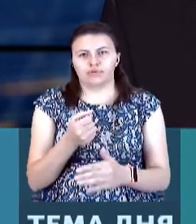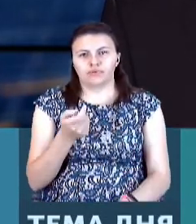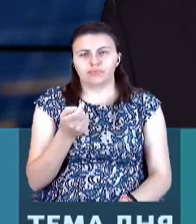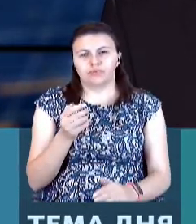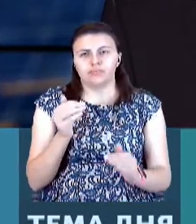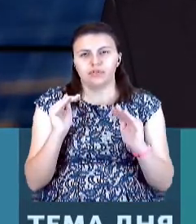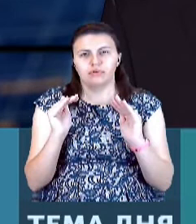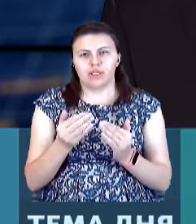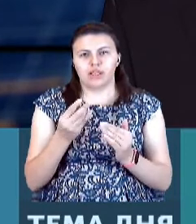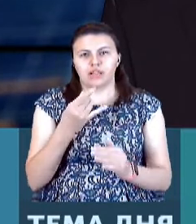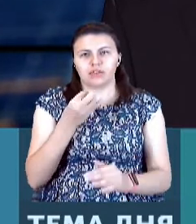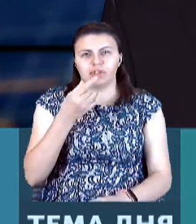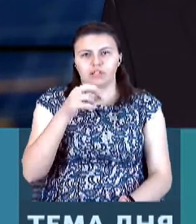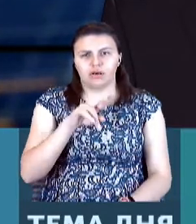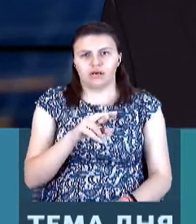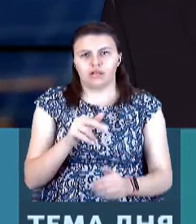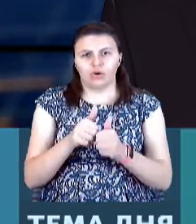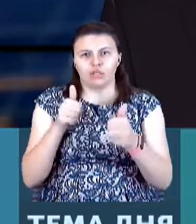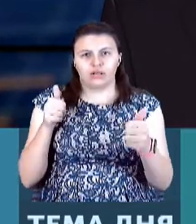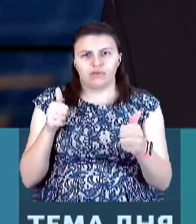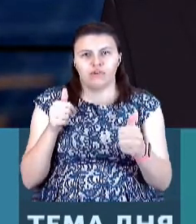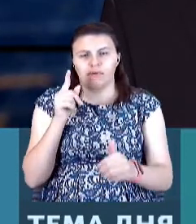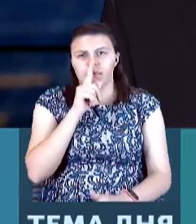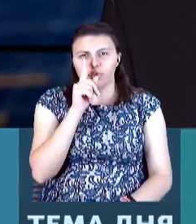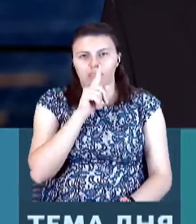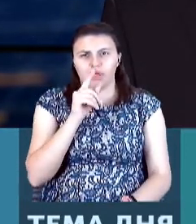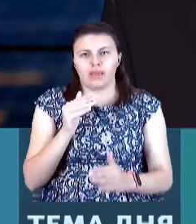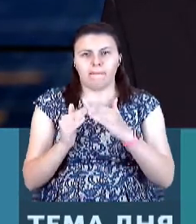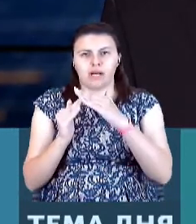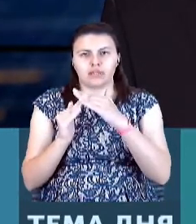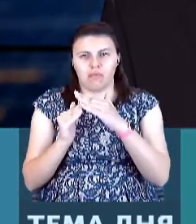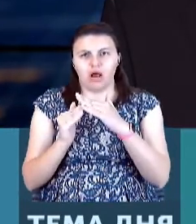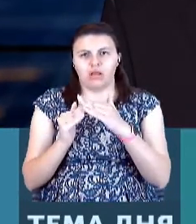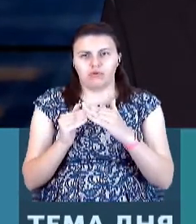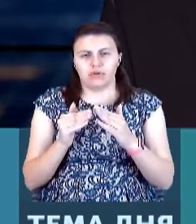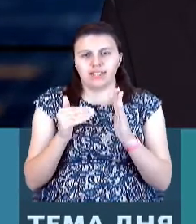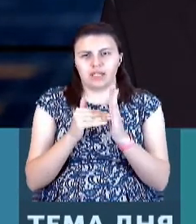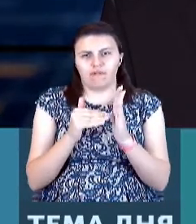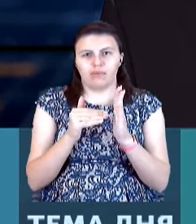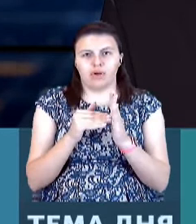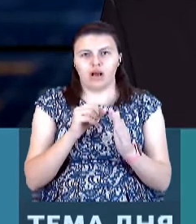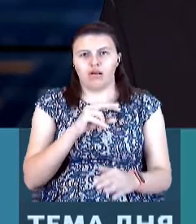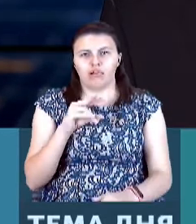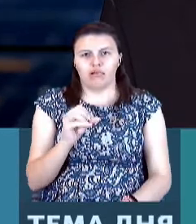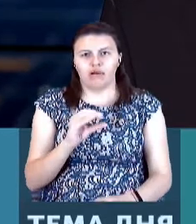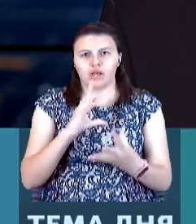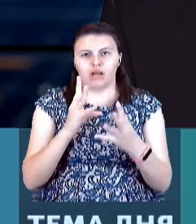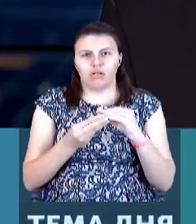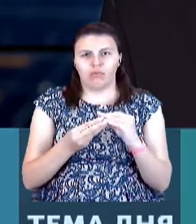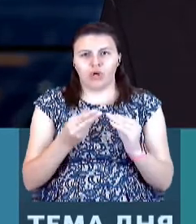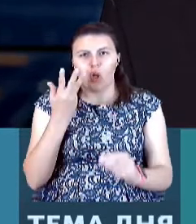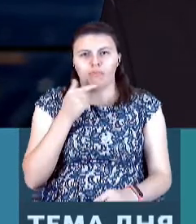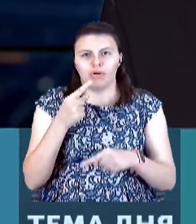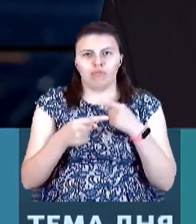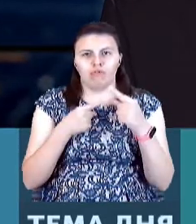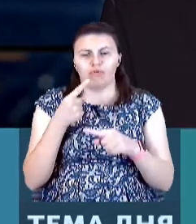цієї диференціації, тобто розриву між мінімальними і максимальними, так би мовити, ставками. Але загалом, коли ми говоримо